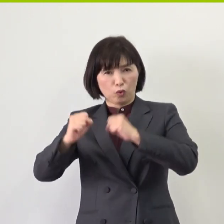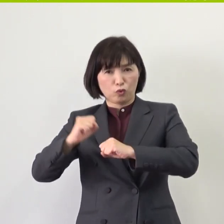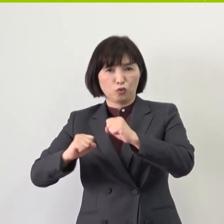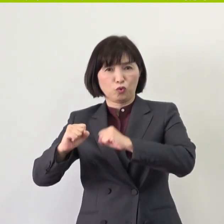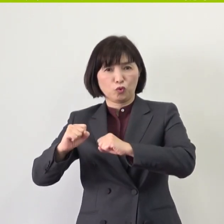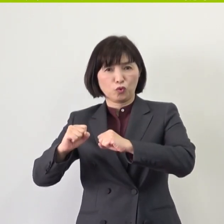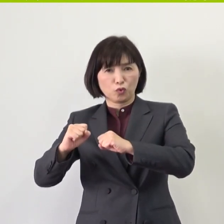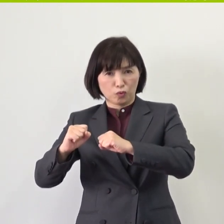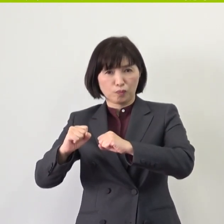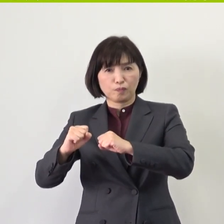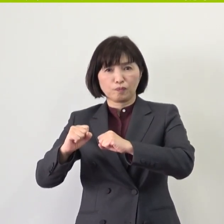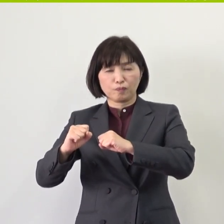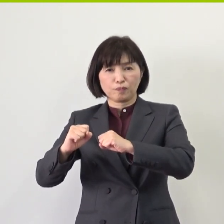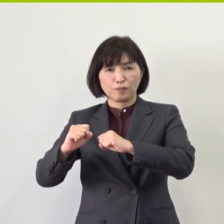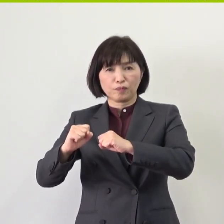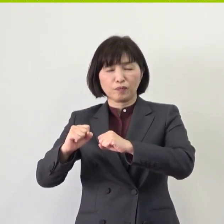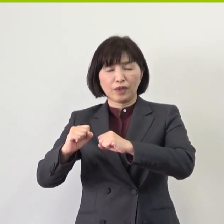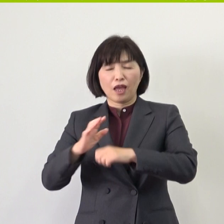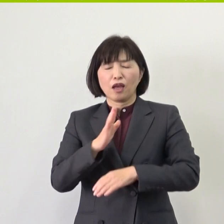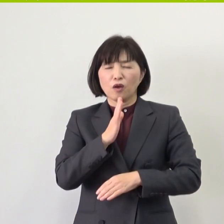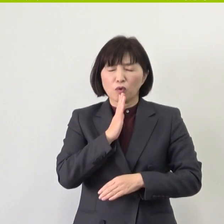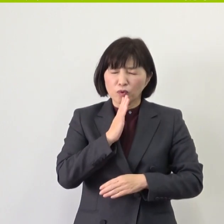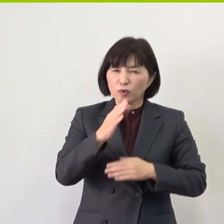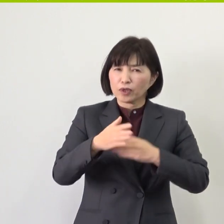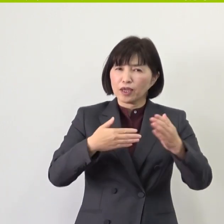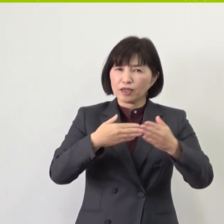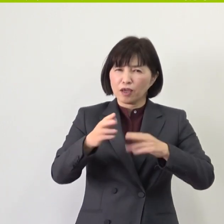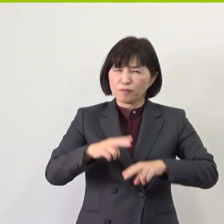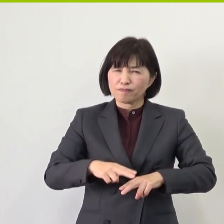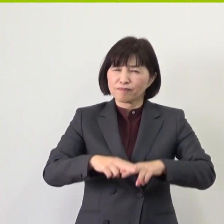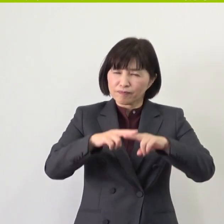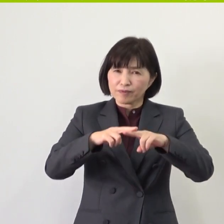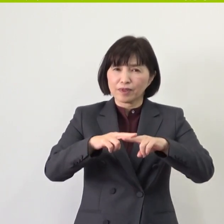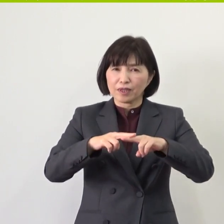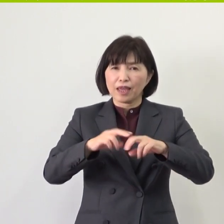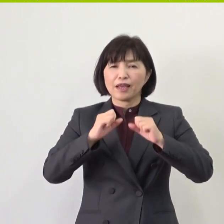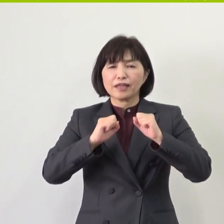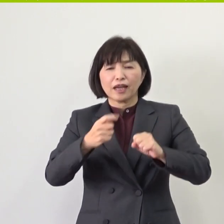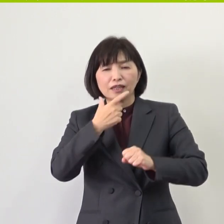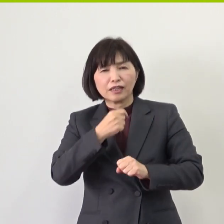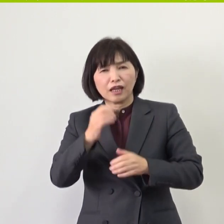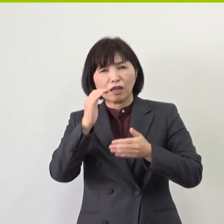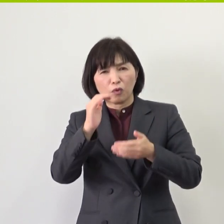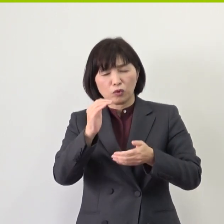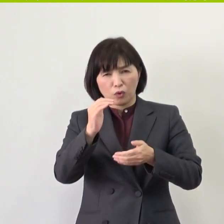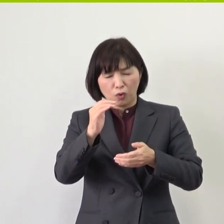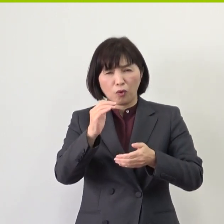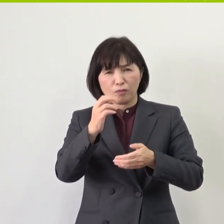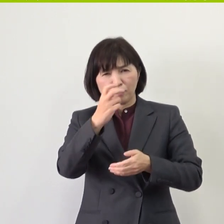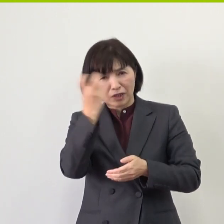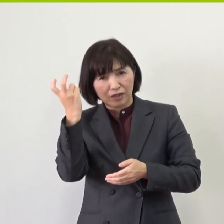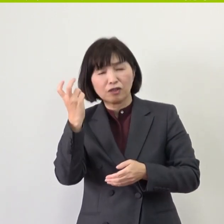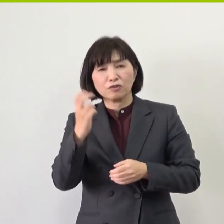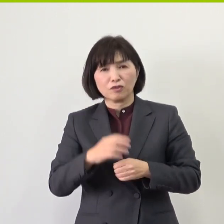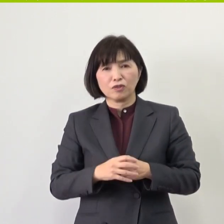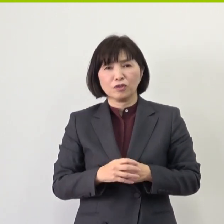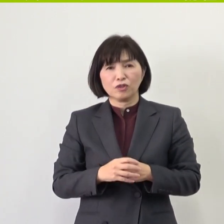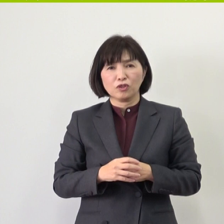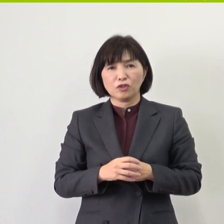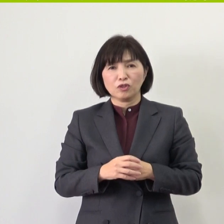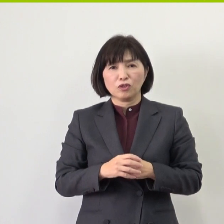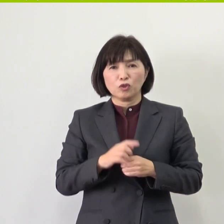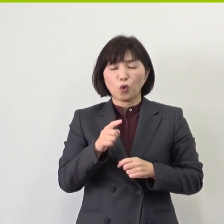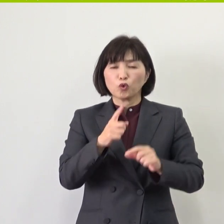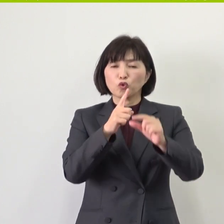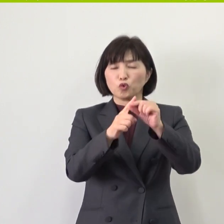動をする、まあ、そして本物に触れて自分のやりたいことを追求していく、まあ、そのような